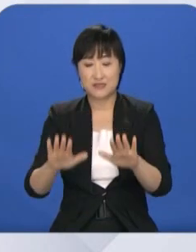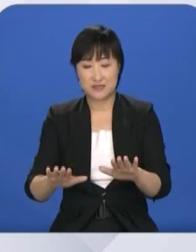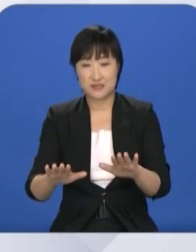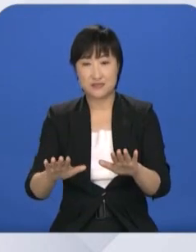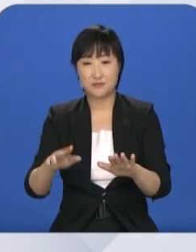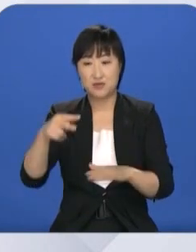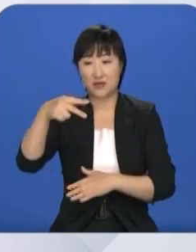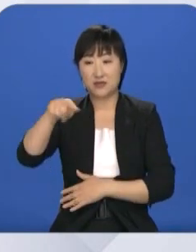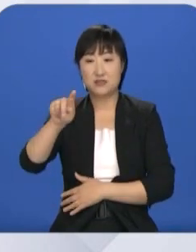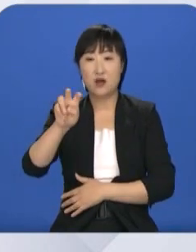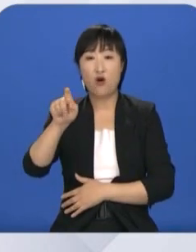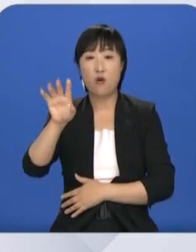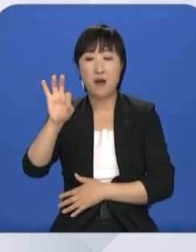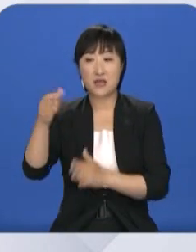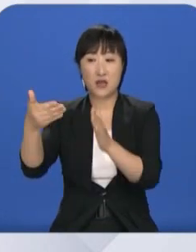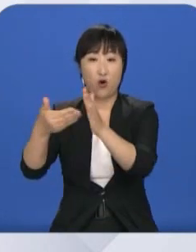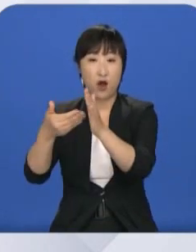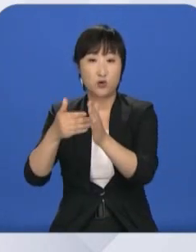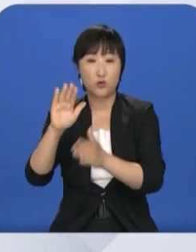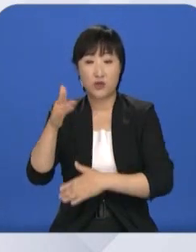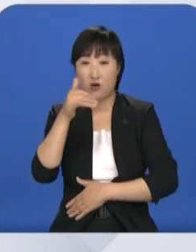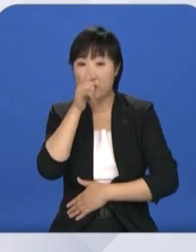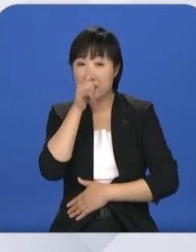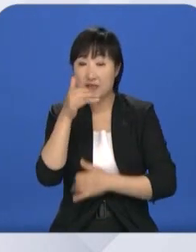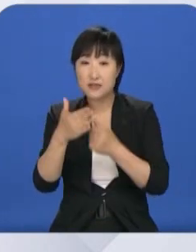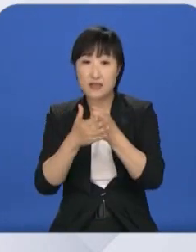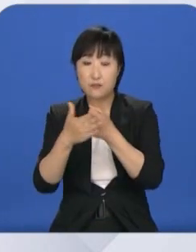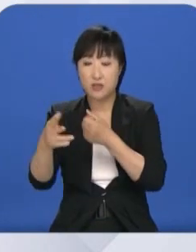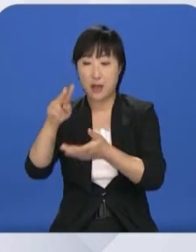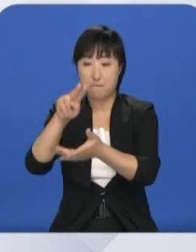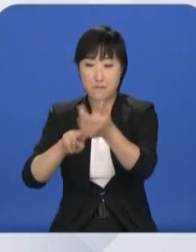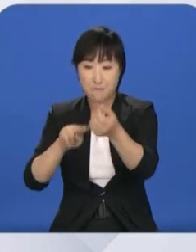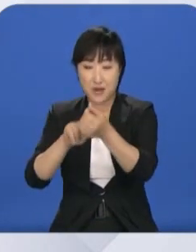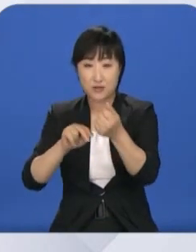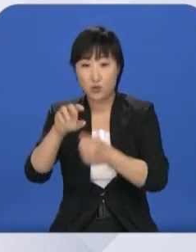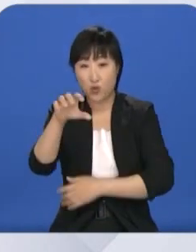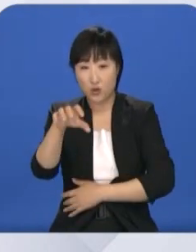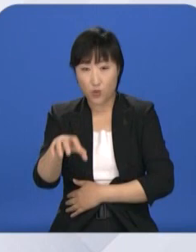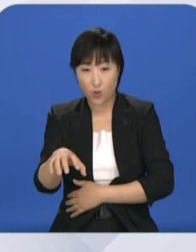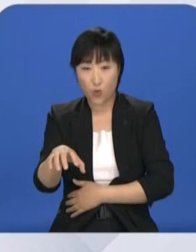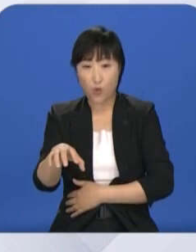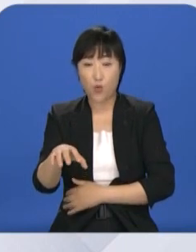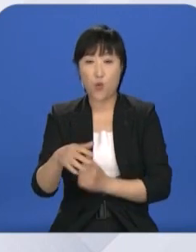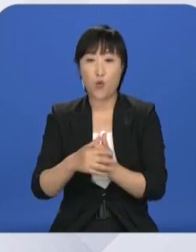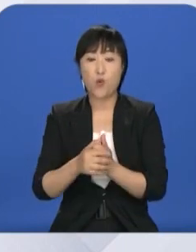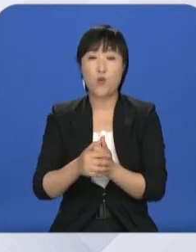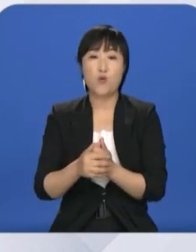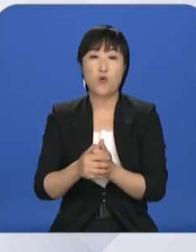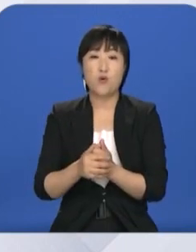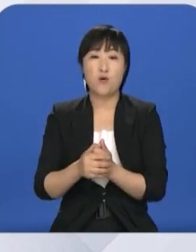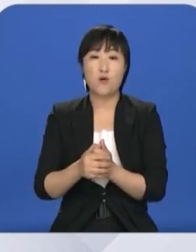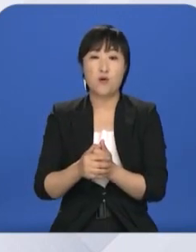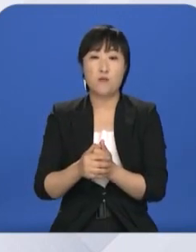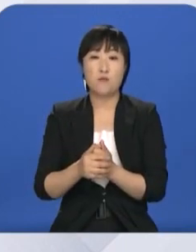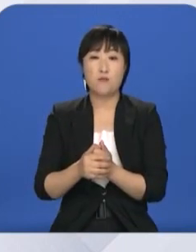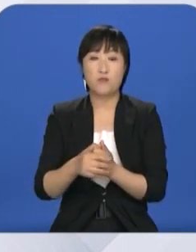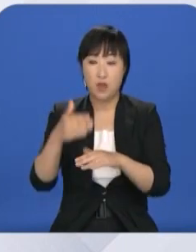지금 서망항이 어항으로 되어 있어가지고 거기서 지금 위판시설이 있고 박 의원님 말씀대로